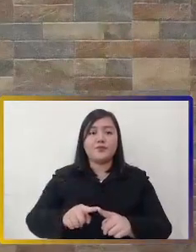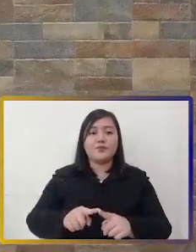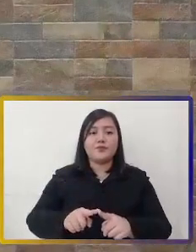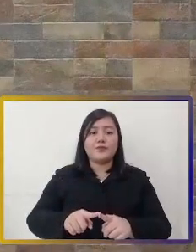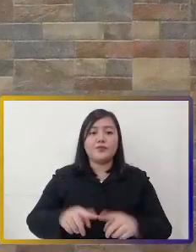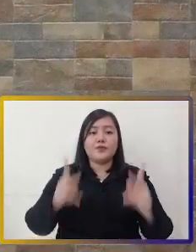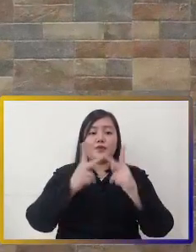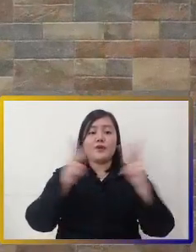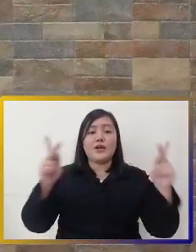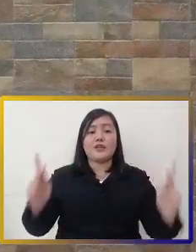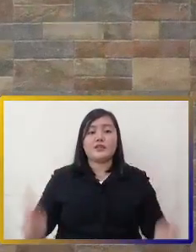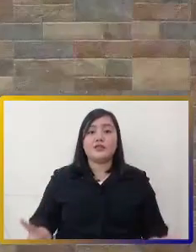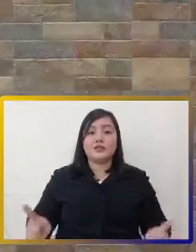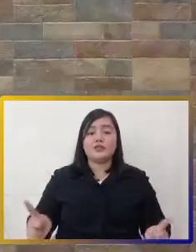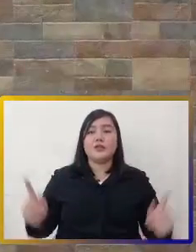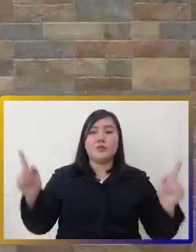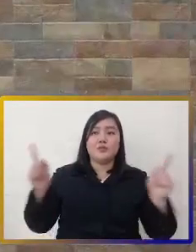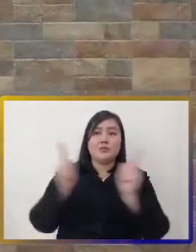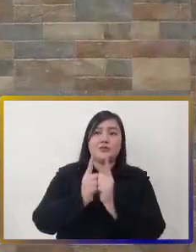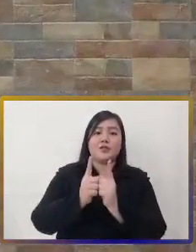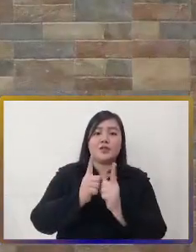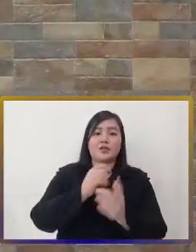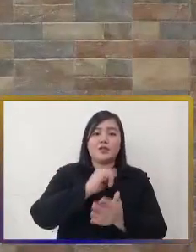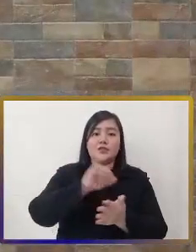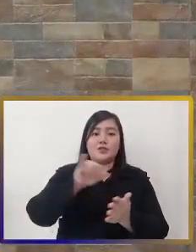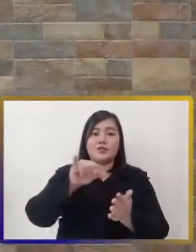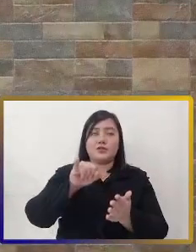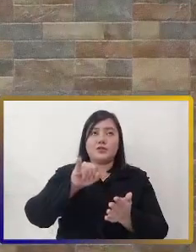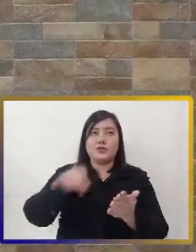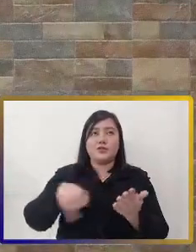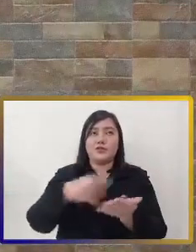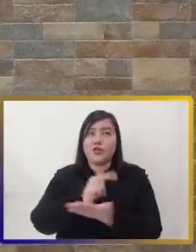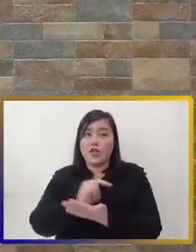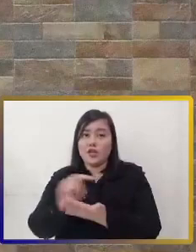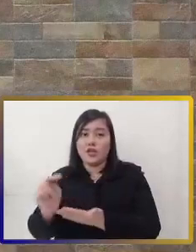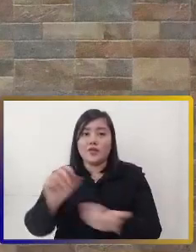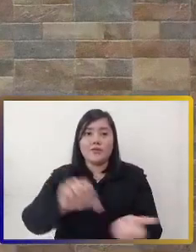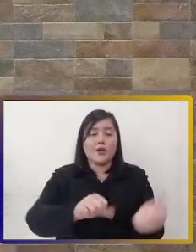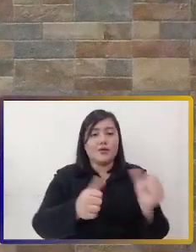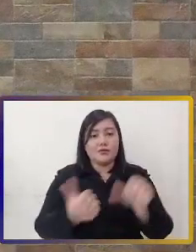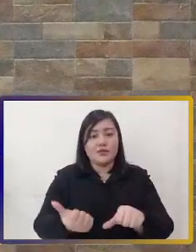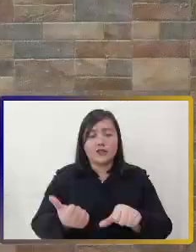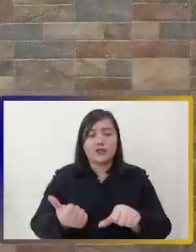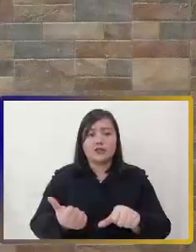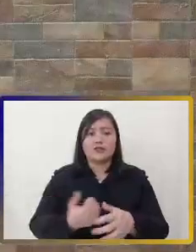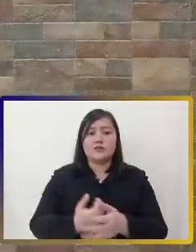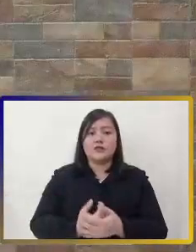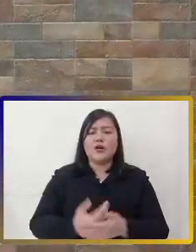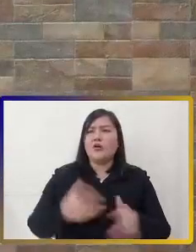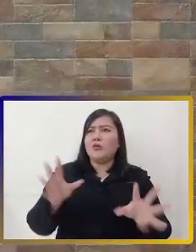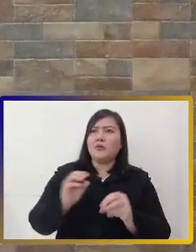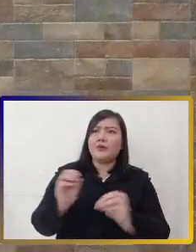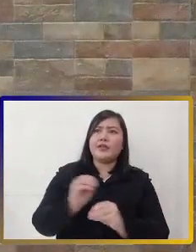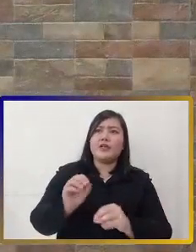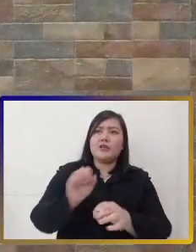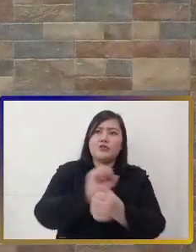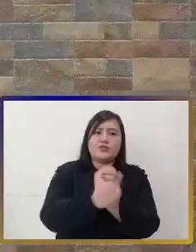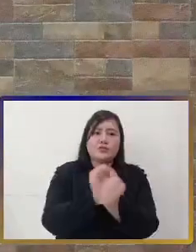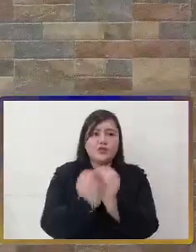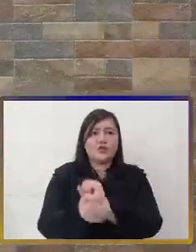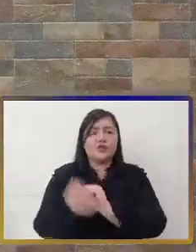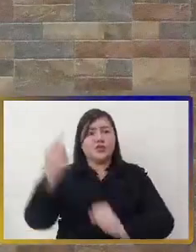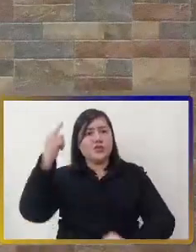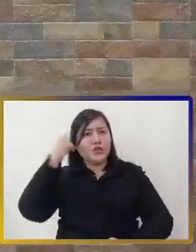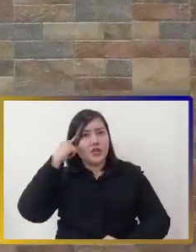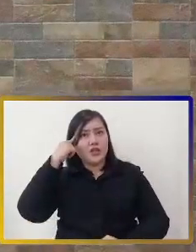Baptist. Without any regeneration, gusto rin nilang magpabaptize kay John the Baptist. Nakita